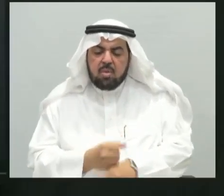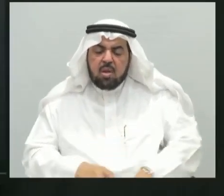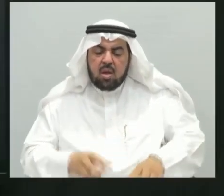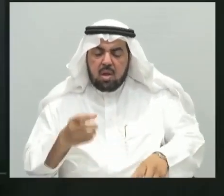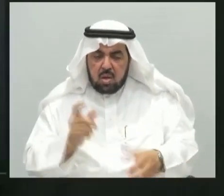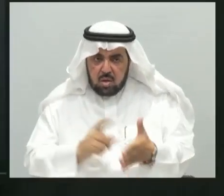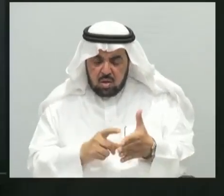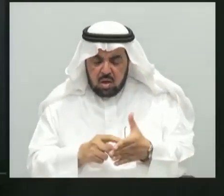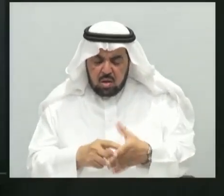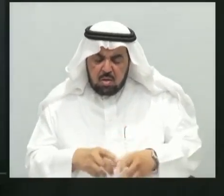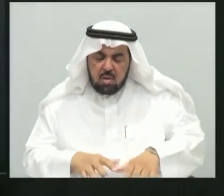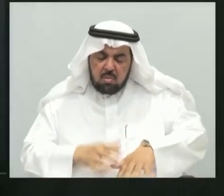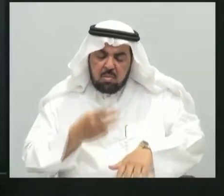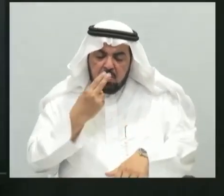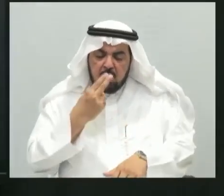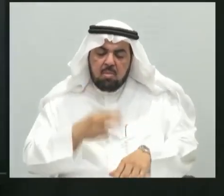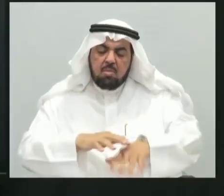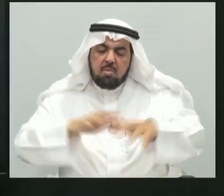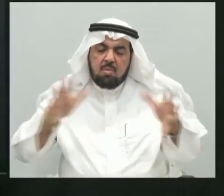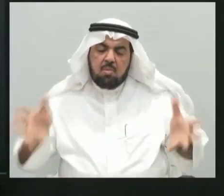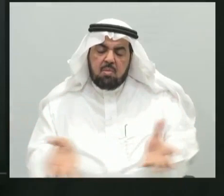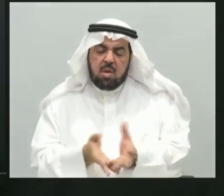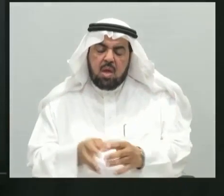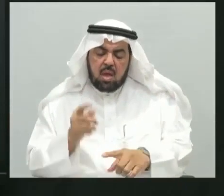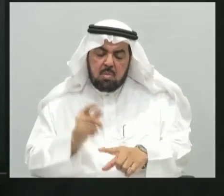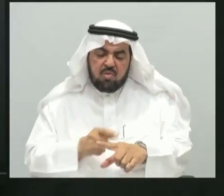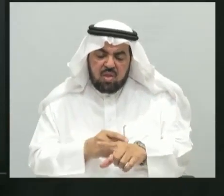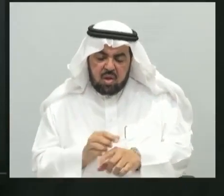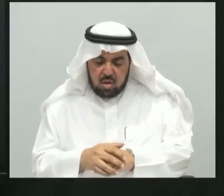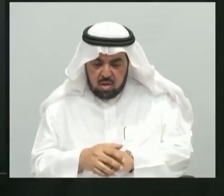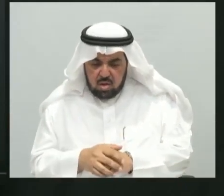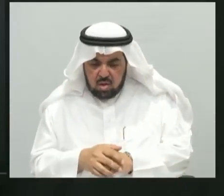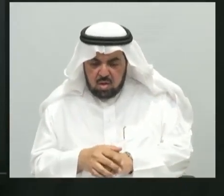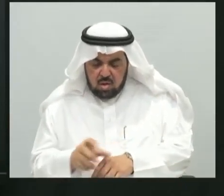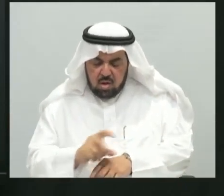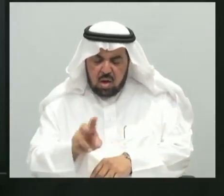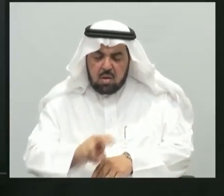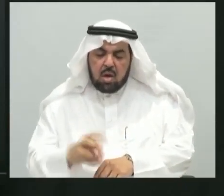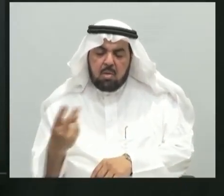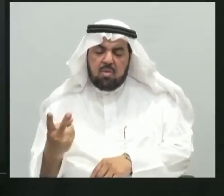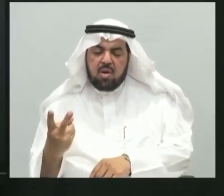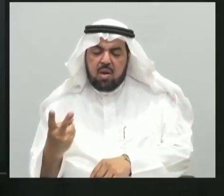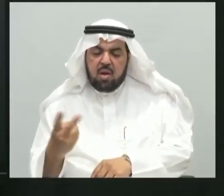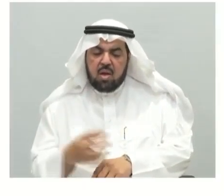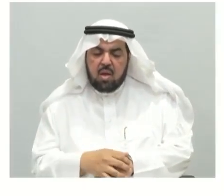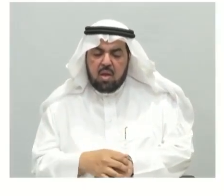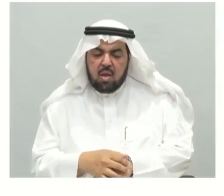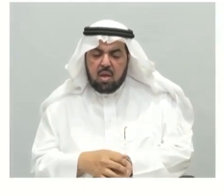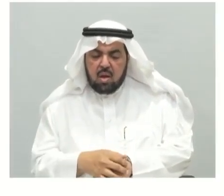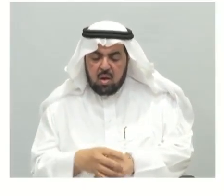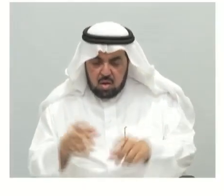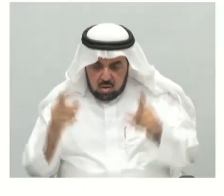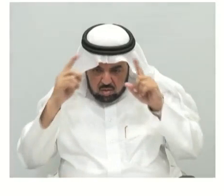للاحساس بالرائحه في بيئه المفص نلاحظ ان الرقم اين يشير مباشره الى